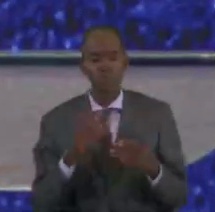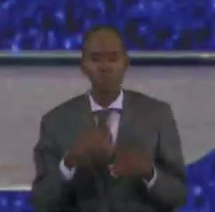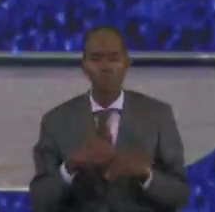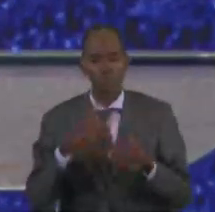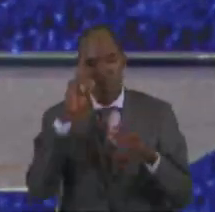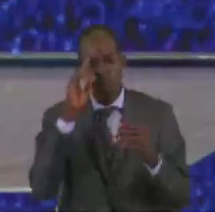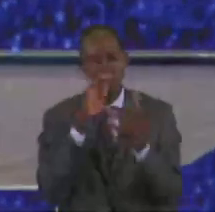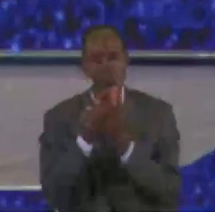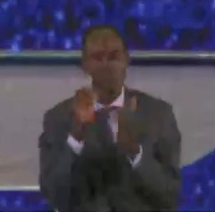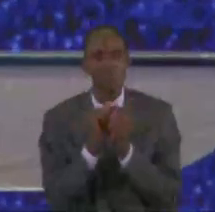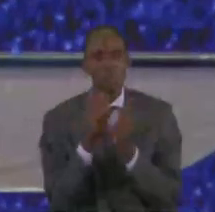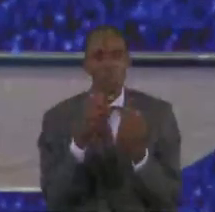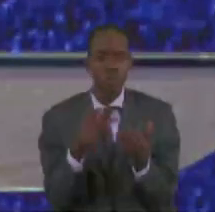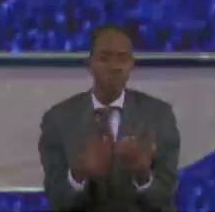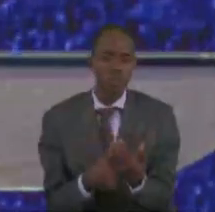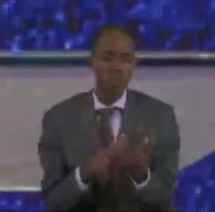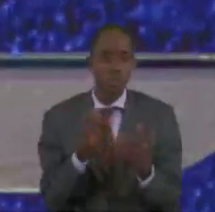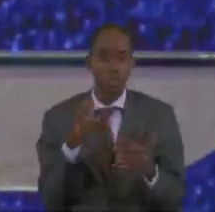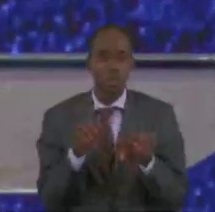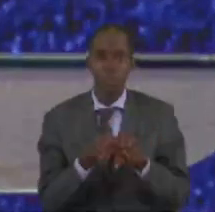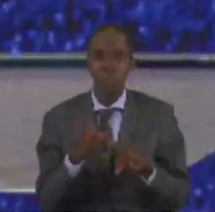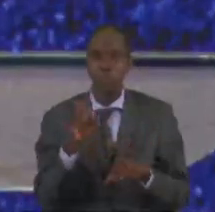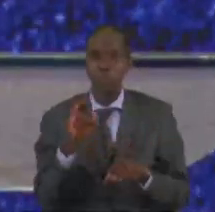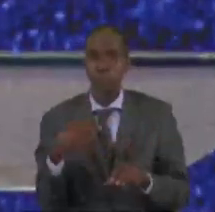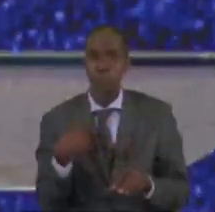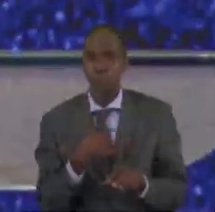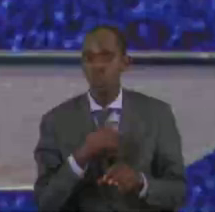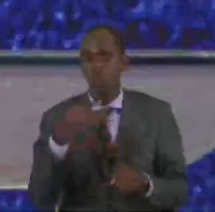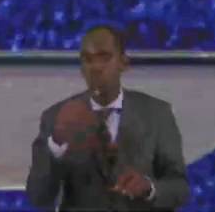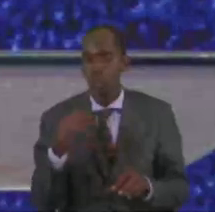confié l'évangile.